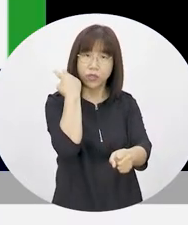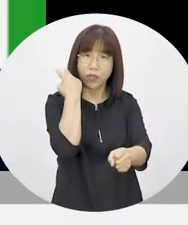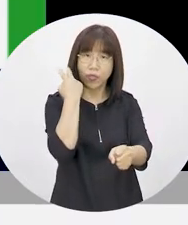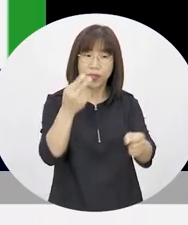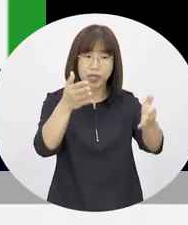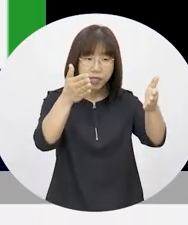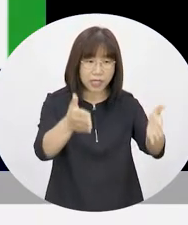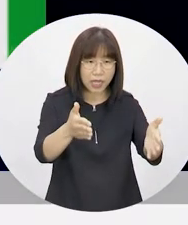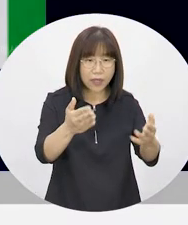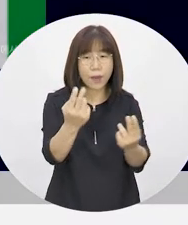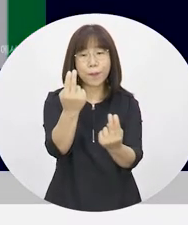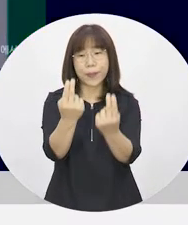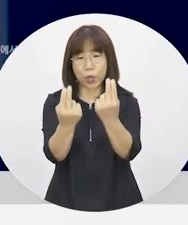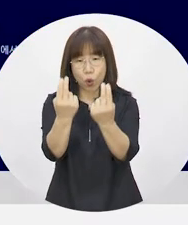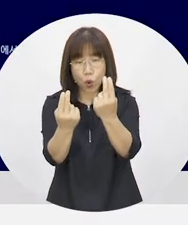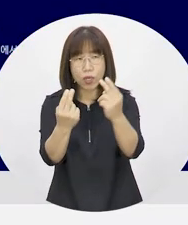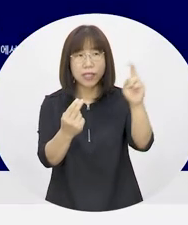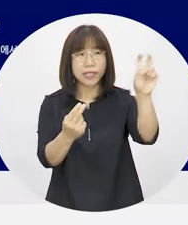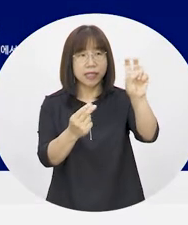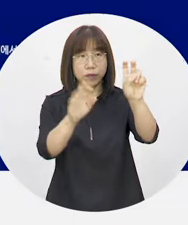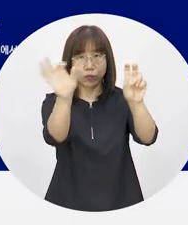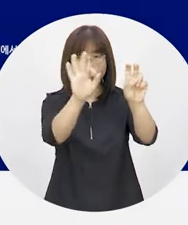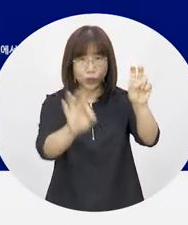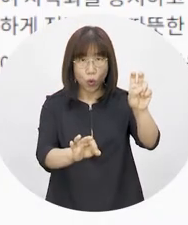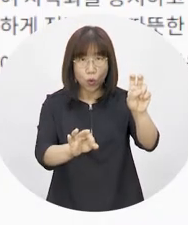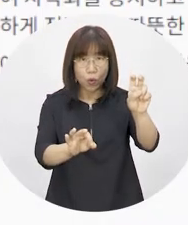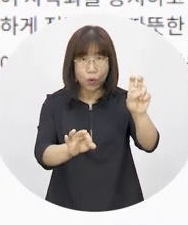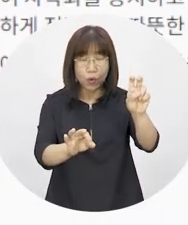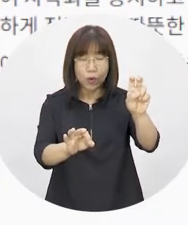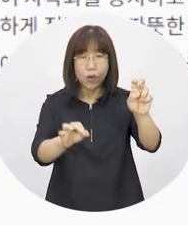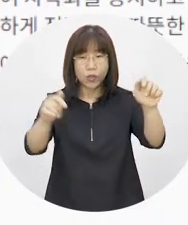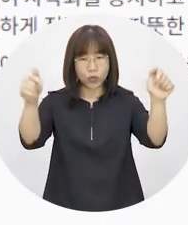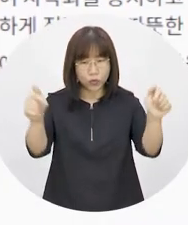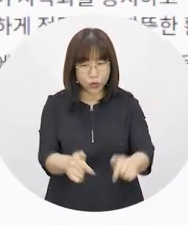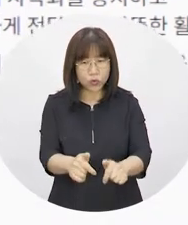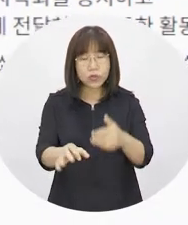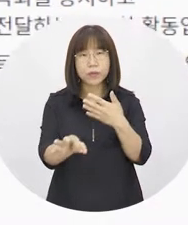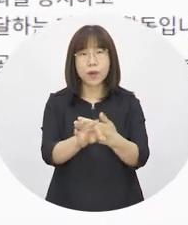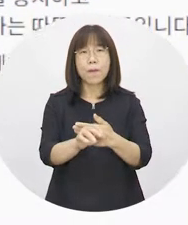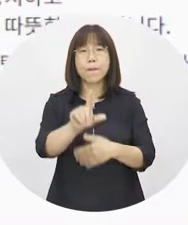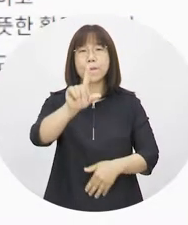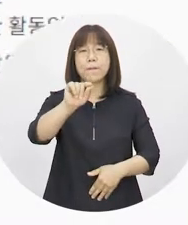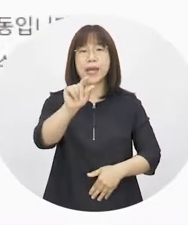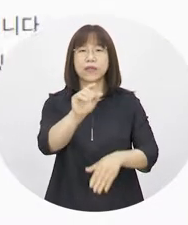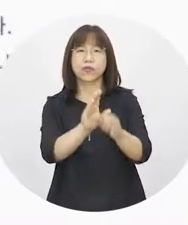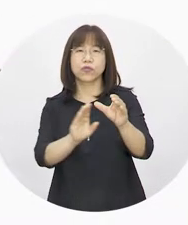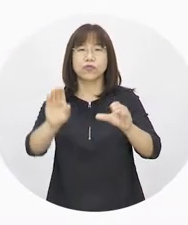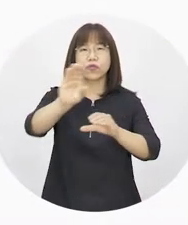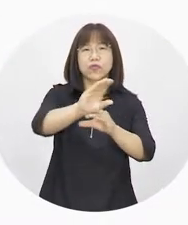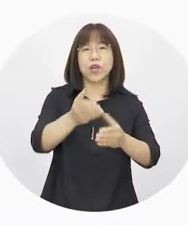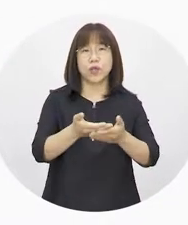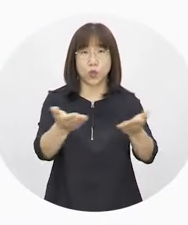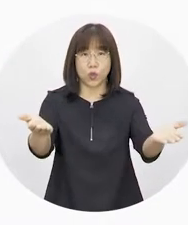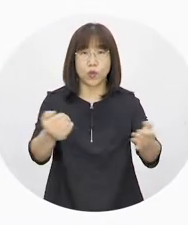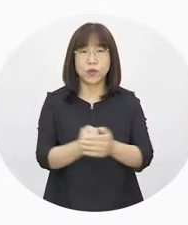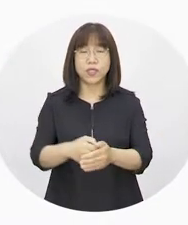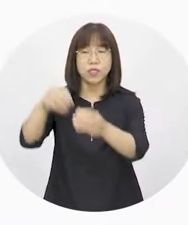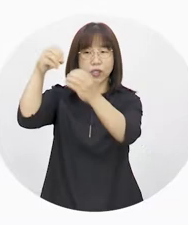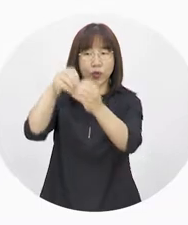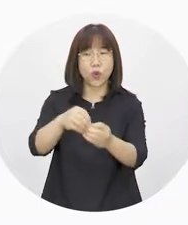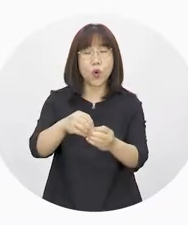기간과 대비해 20% 이상 절감하는 경우 만 마일리지가 추가로 지급됩니다. 적립된